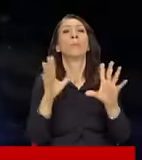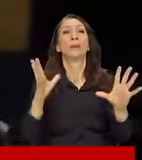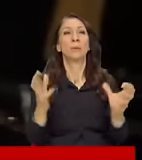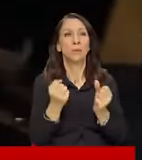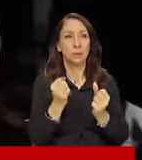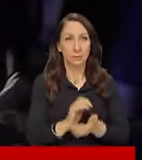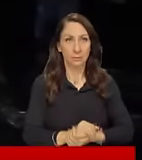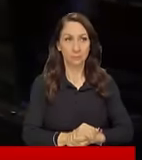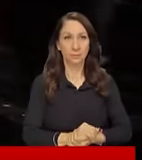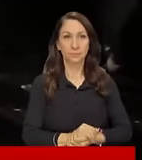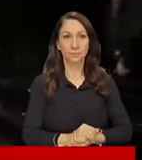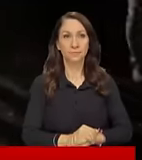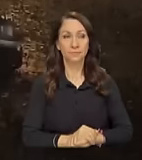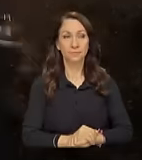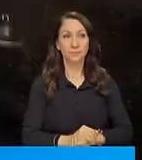olmadı.